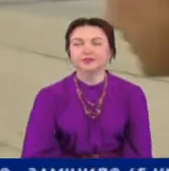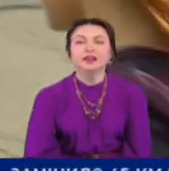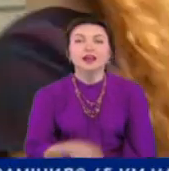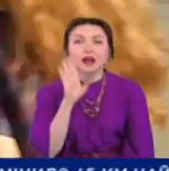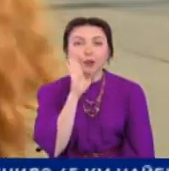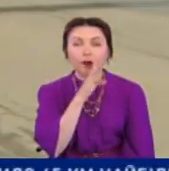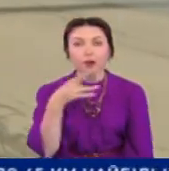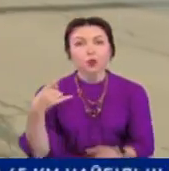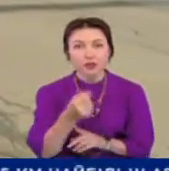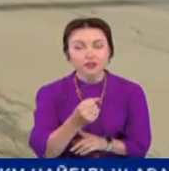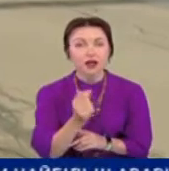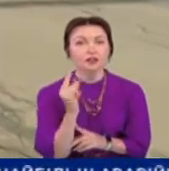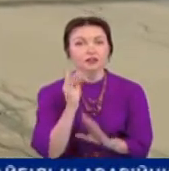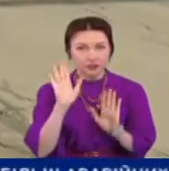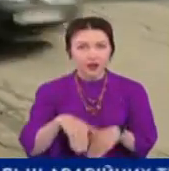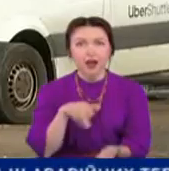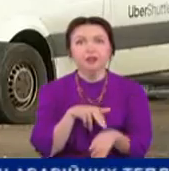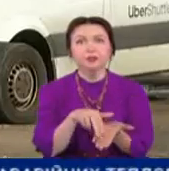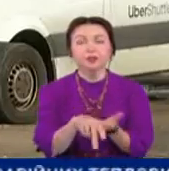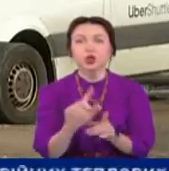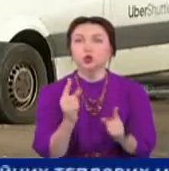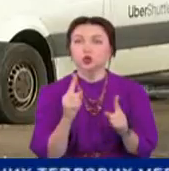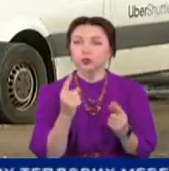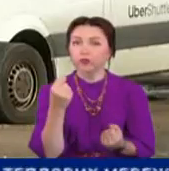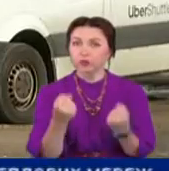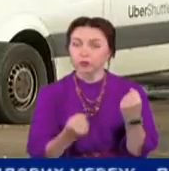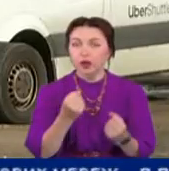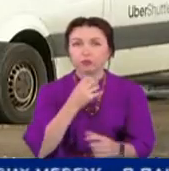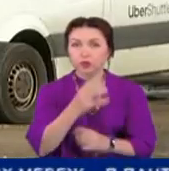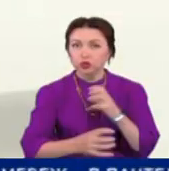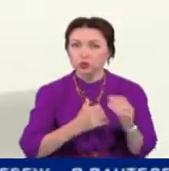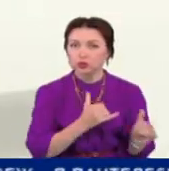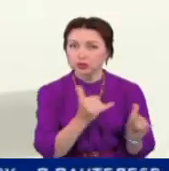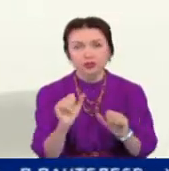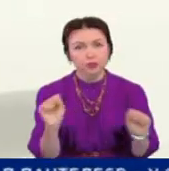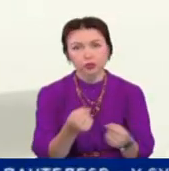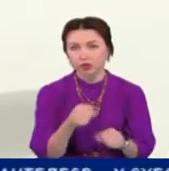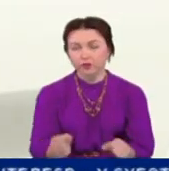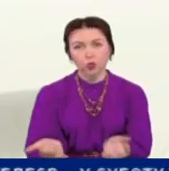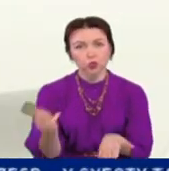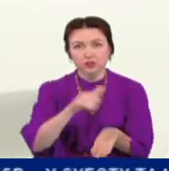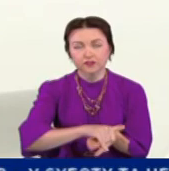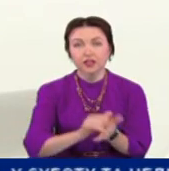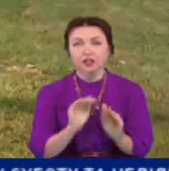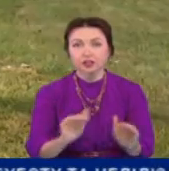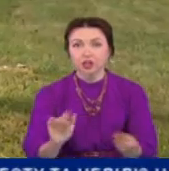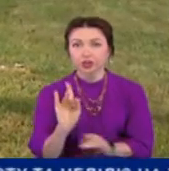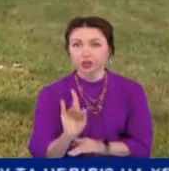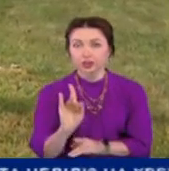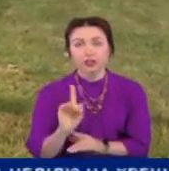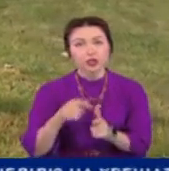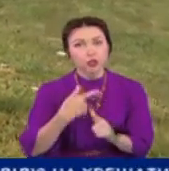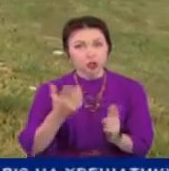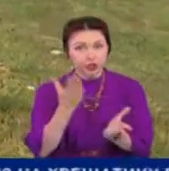Мама у таксі, а дитина хай іде пішки. Чому в автомобілях навіть міжнародних сервісів неможливо встановити дитяче крісло? І чи є шанс